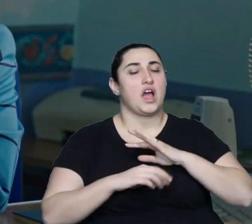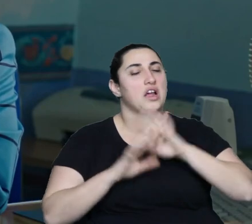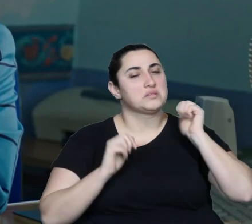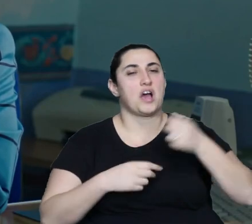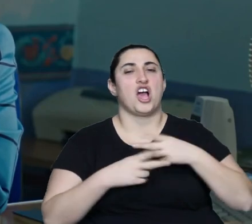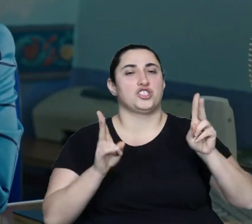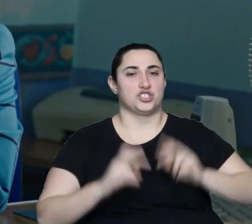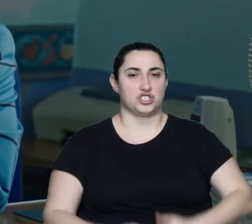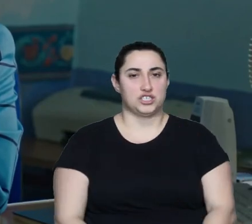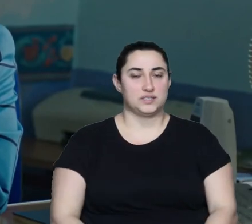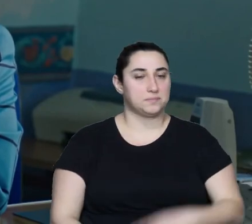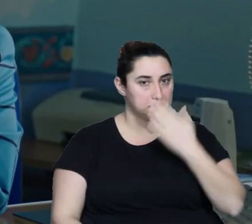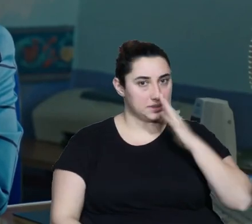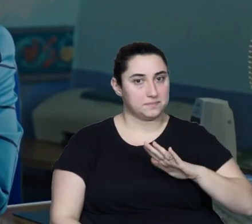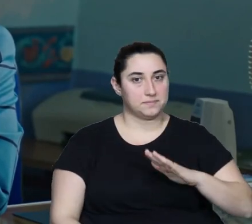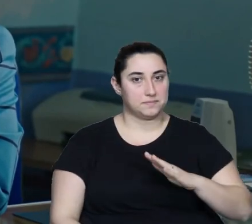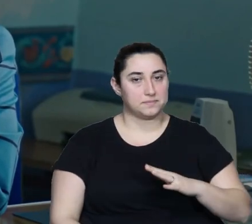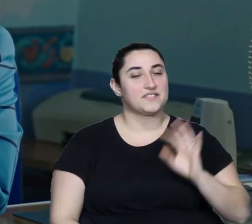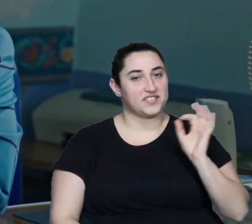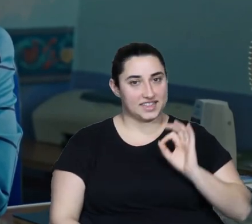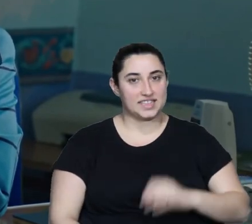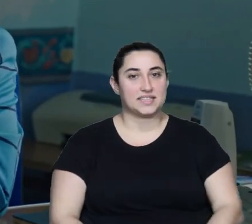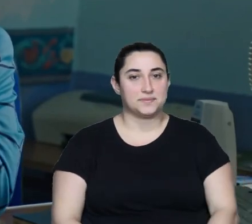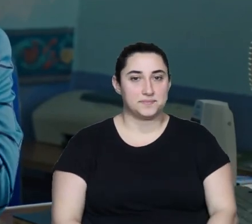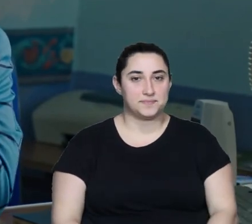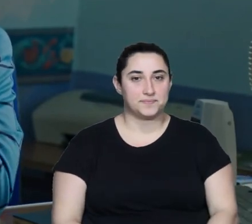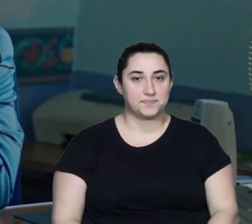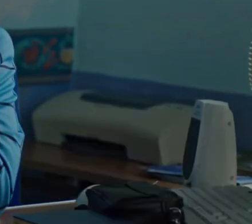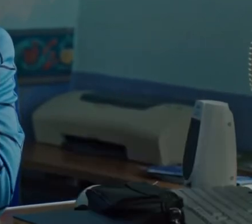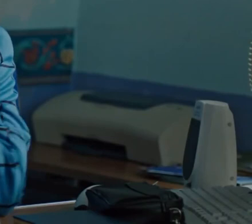7/24 açık. Bekleriz. Evet.